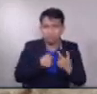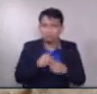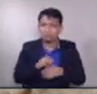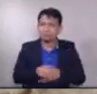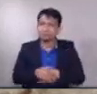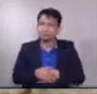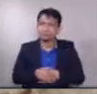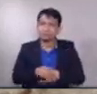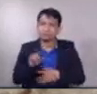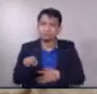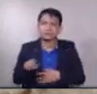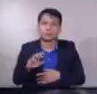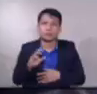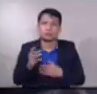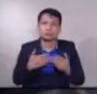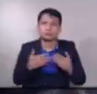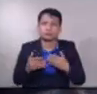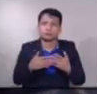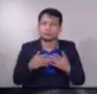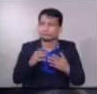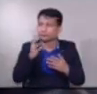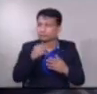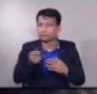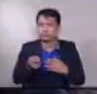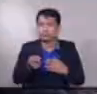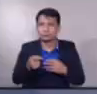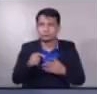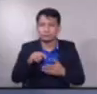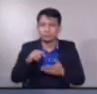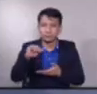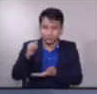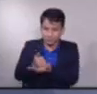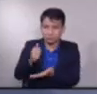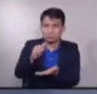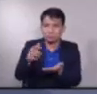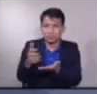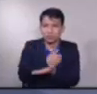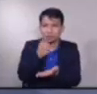ang pinaka-issue dyan is mga tinatawag na tampering of land titles,